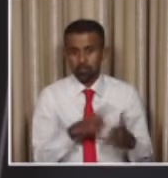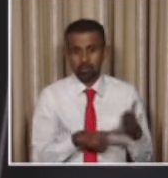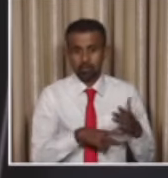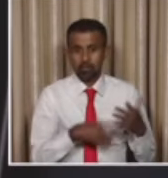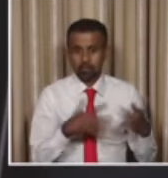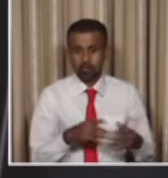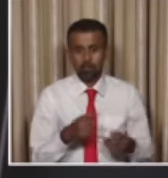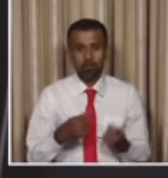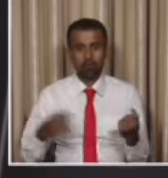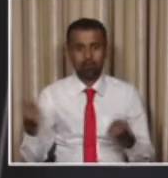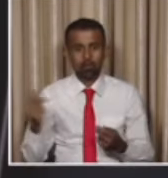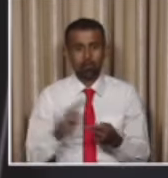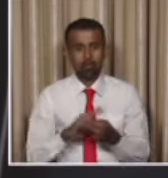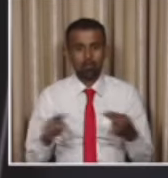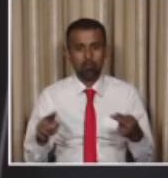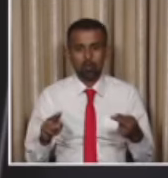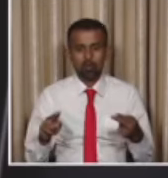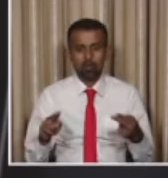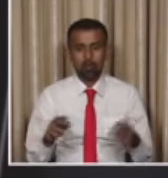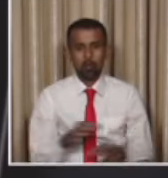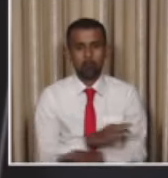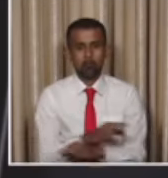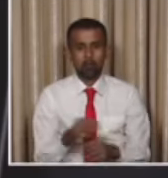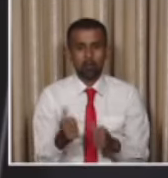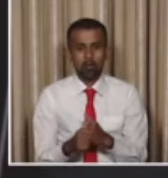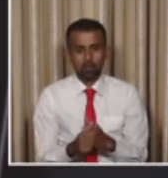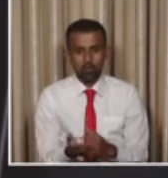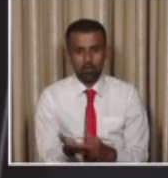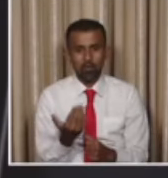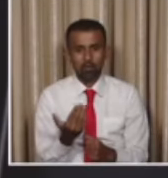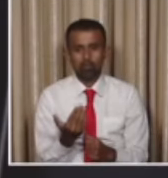ඡන්දීවරණකම් විකුණන්න එපා කියලා. එතකොට කර්ම විහෙදයක් හදාගන්න ඕනේ.